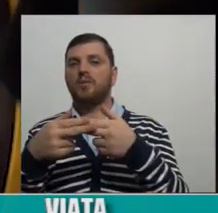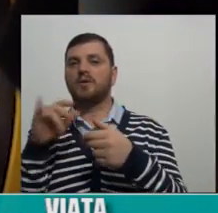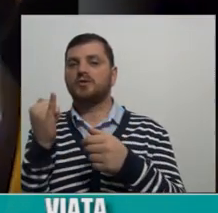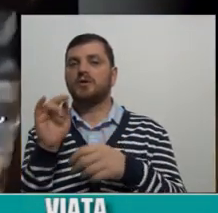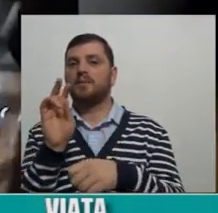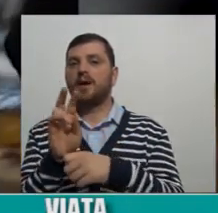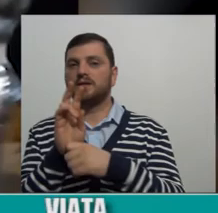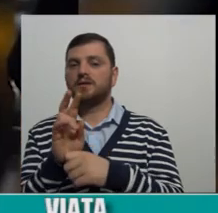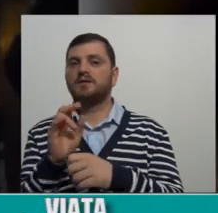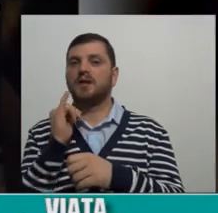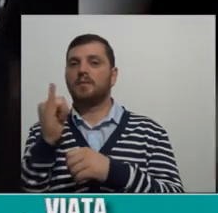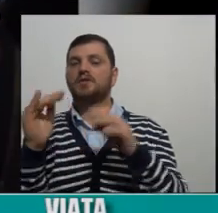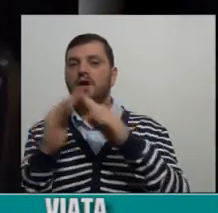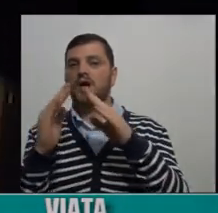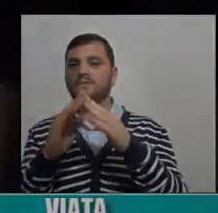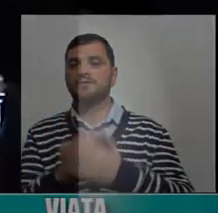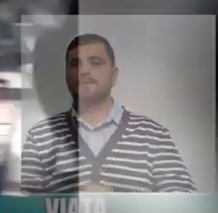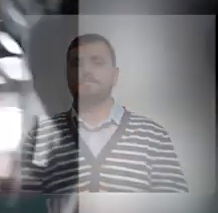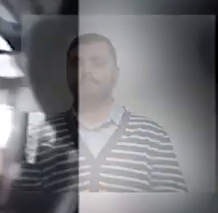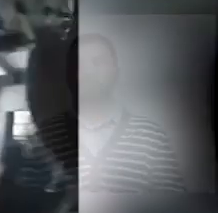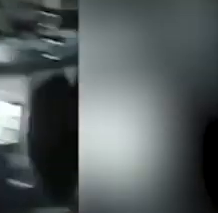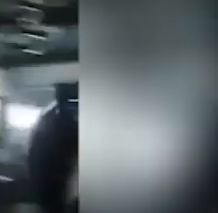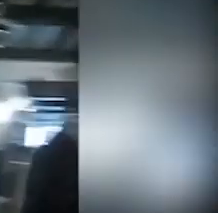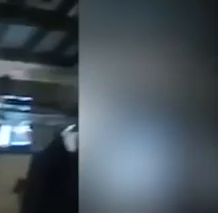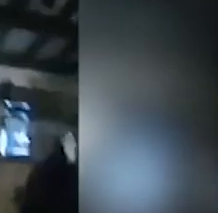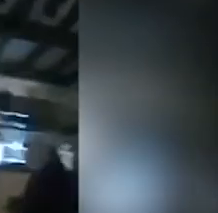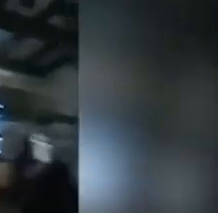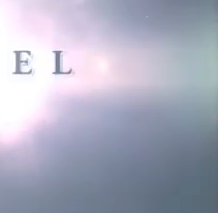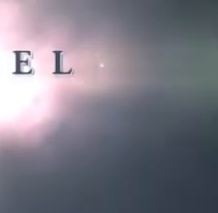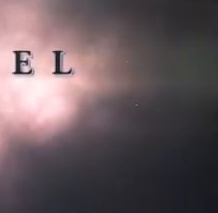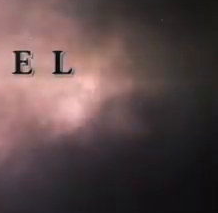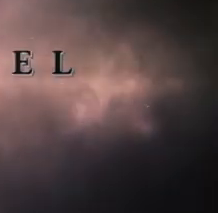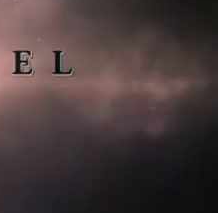fost întreruptă și participanții trimiși acasă.